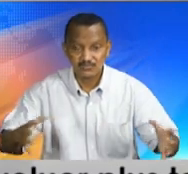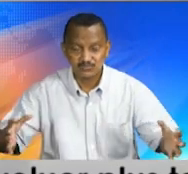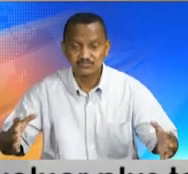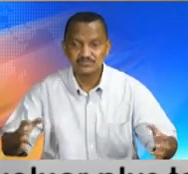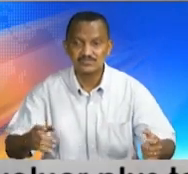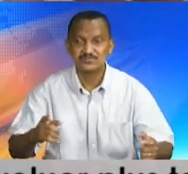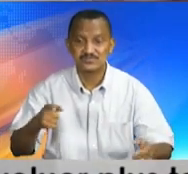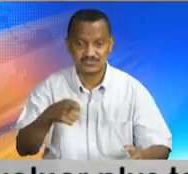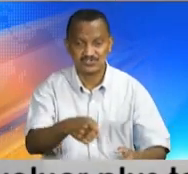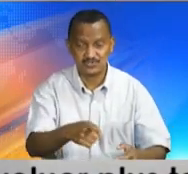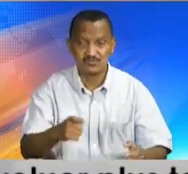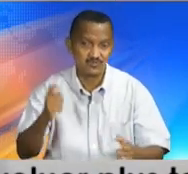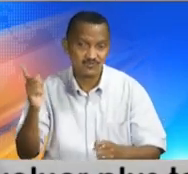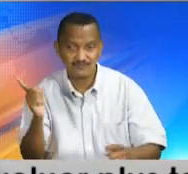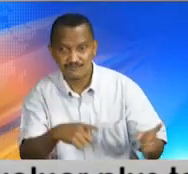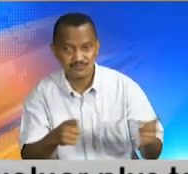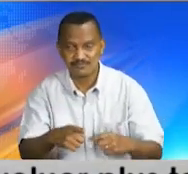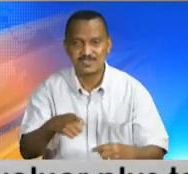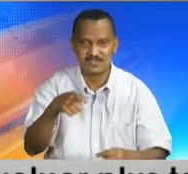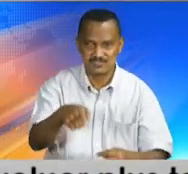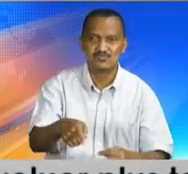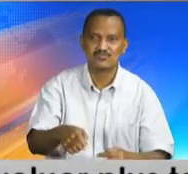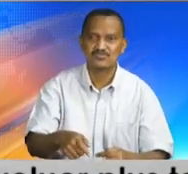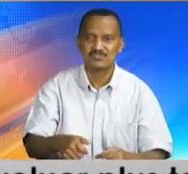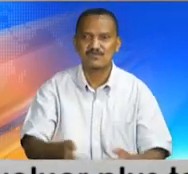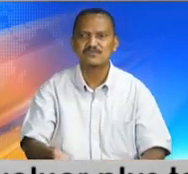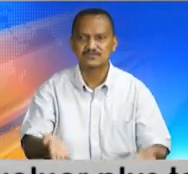aoriana raha ohatra izany mitatra ilay izy a dia